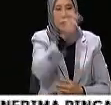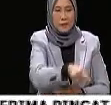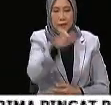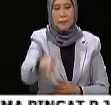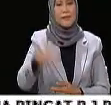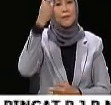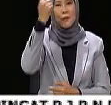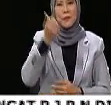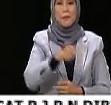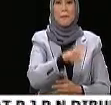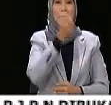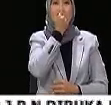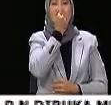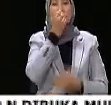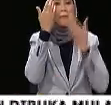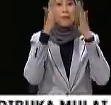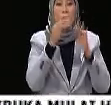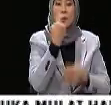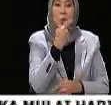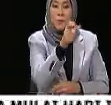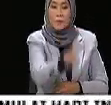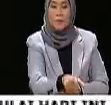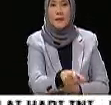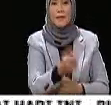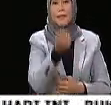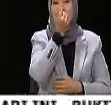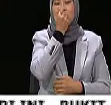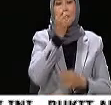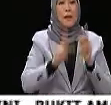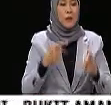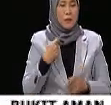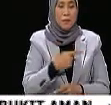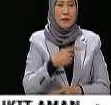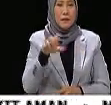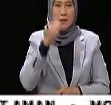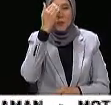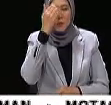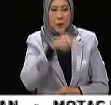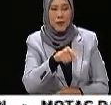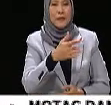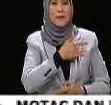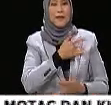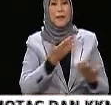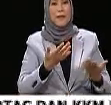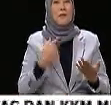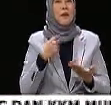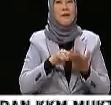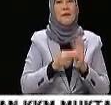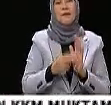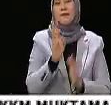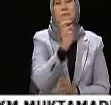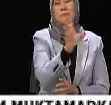mereka bertakwa animesaeko Siapa Mereka meminta mereka Vi account jadi kopdul dengan mereka hanya itu tangga macet pengecut sajalah